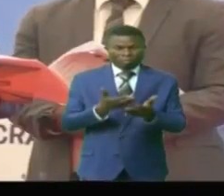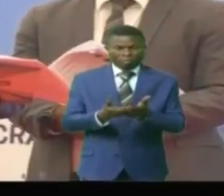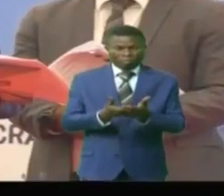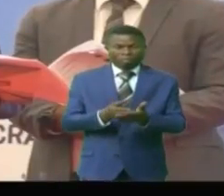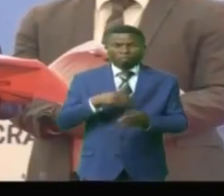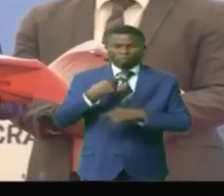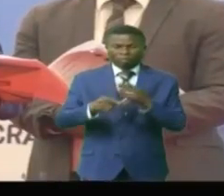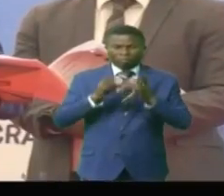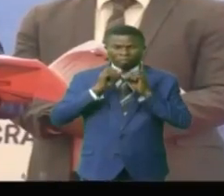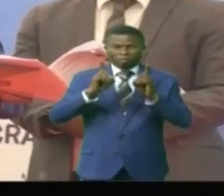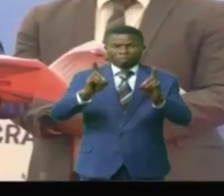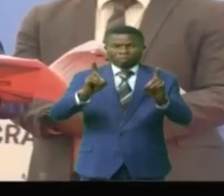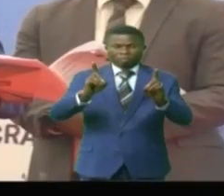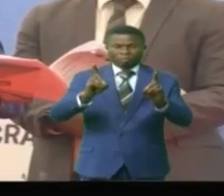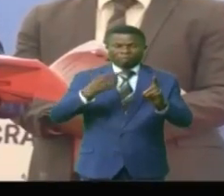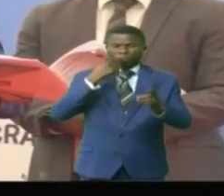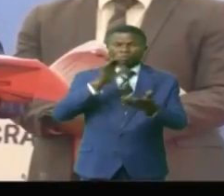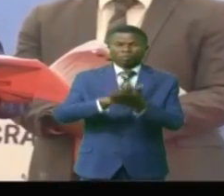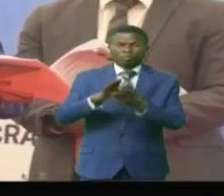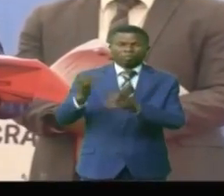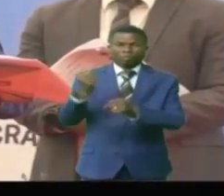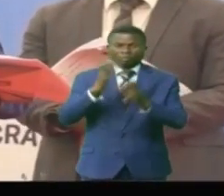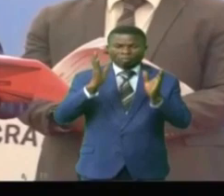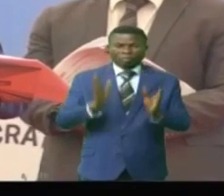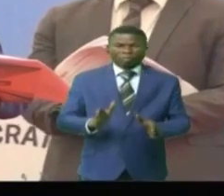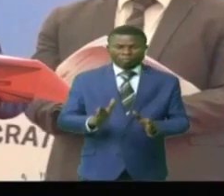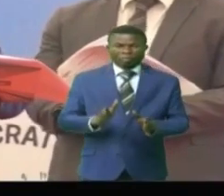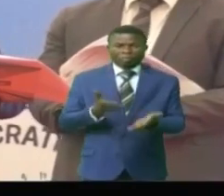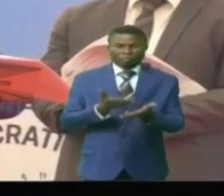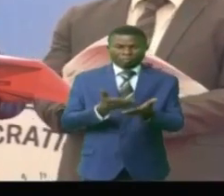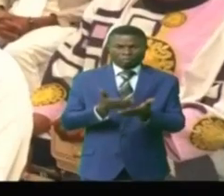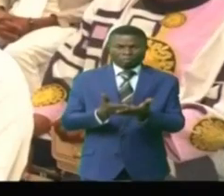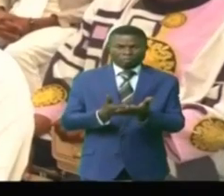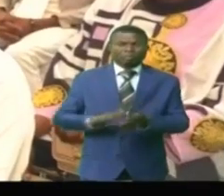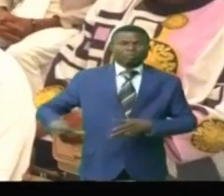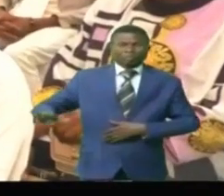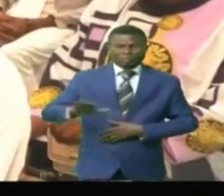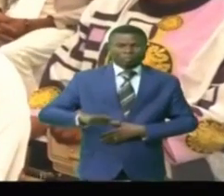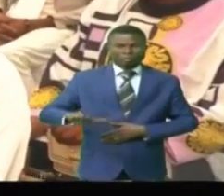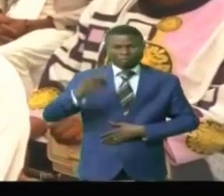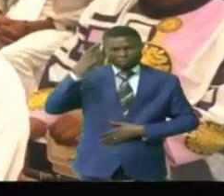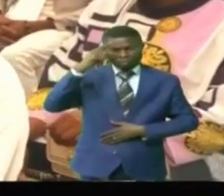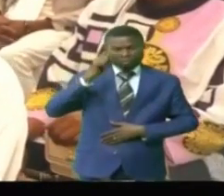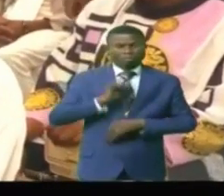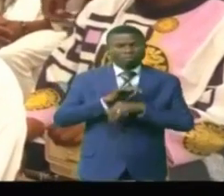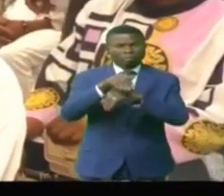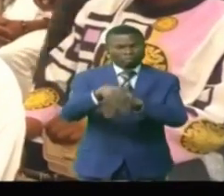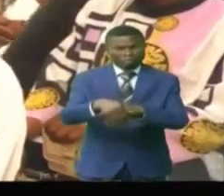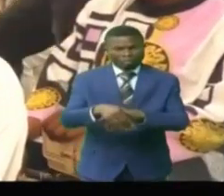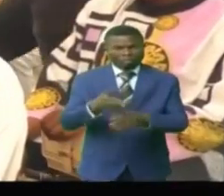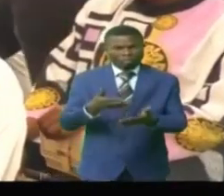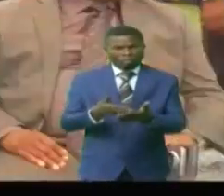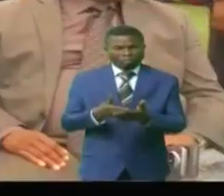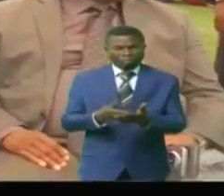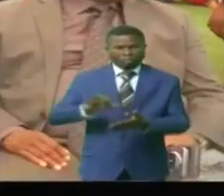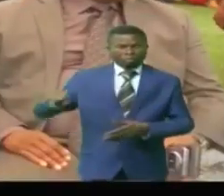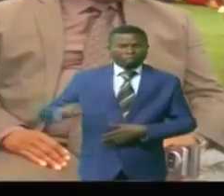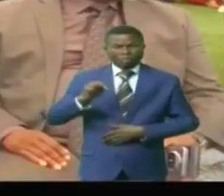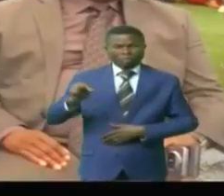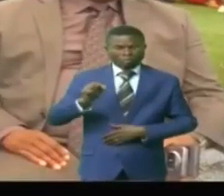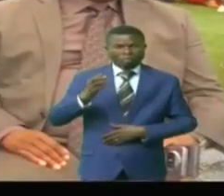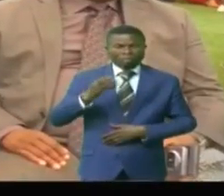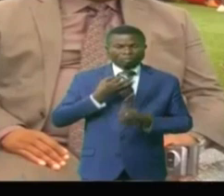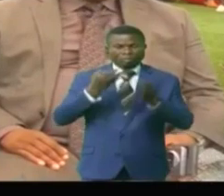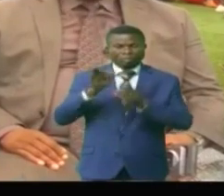de son discours remercié les opérateurs des divers secteurs et argentiers du pays pour leur participation. Jean Bamanis a fixé